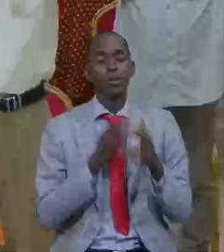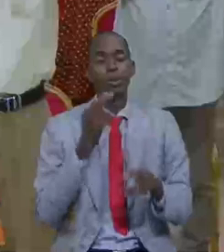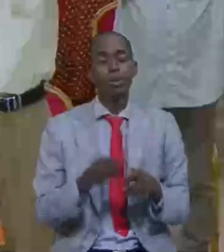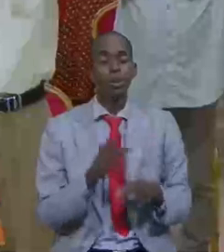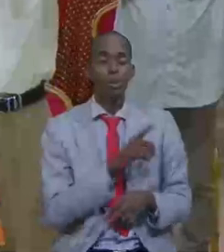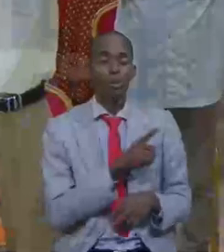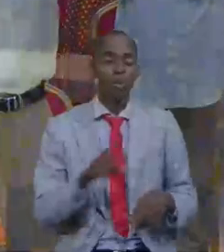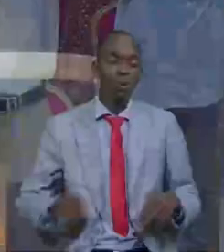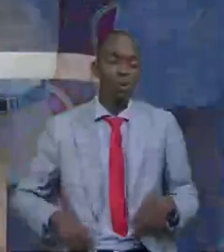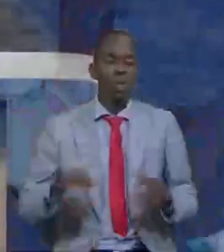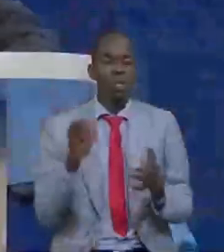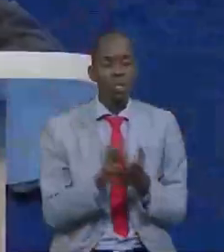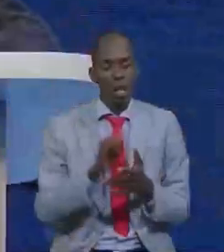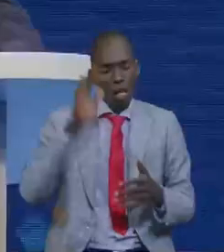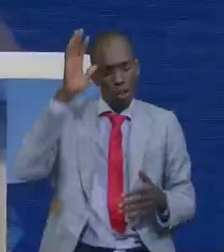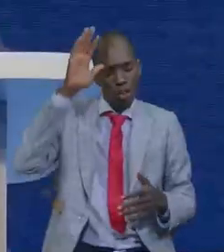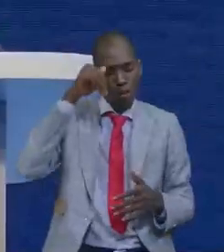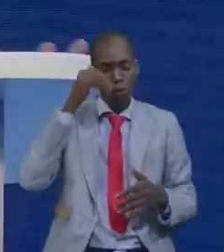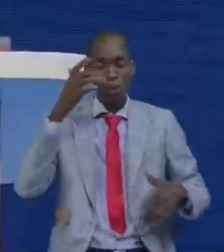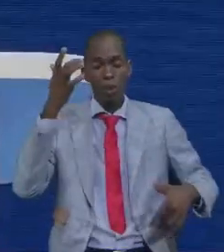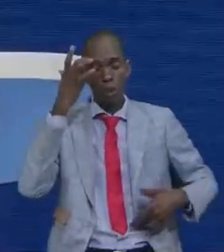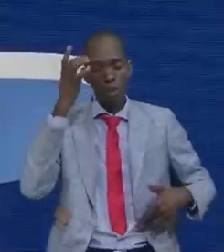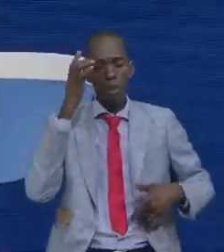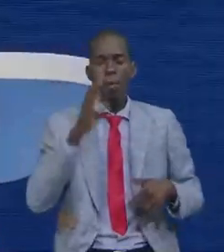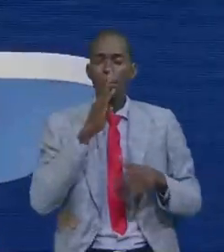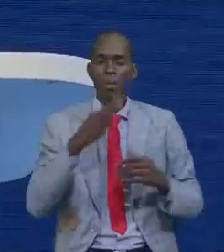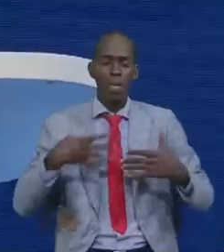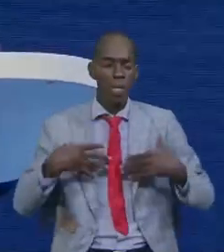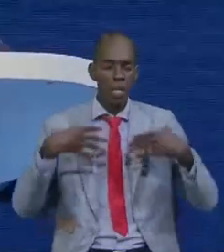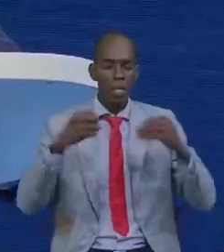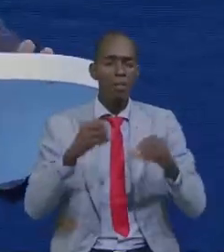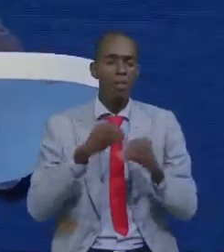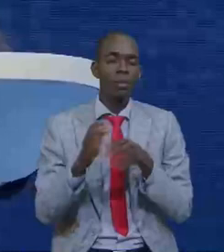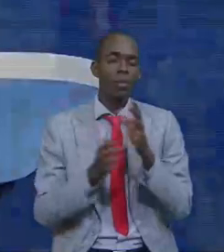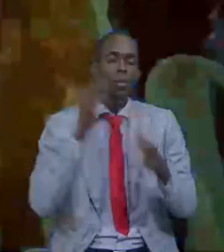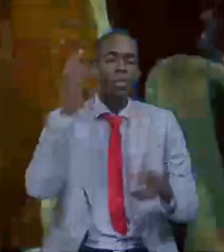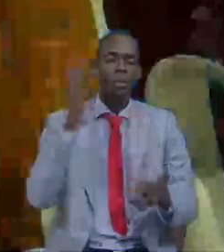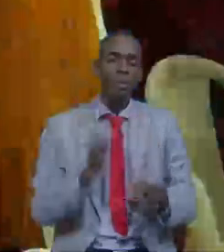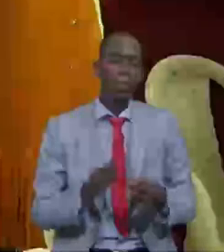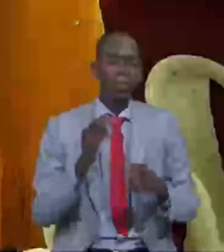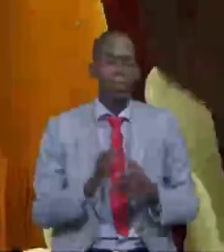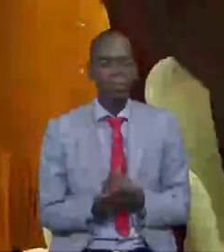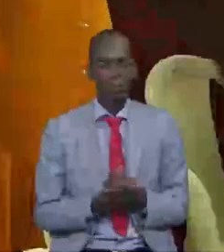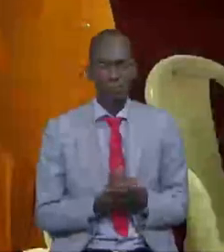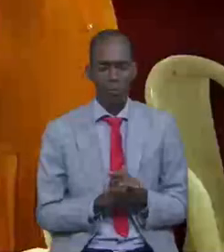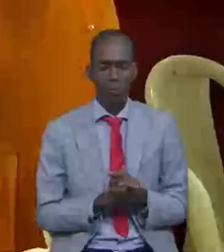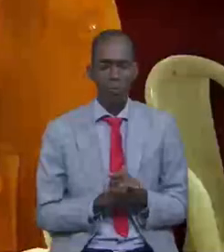Seigneur, cette maladie incurable, sois guérie au nom de Jésus.